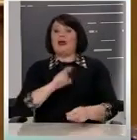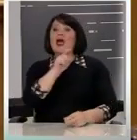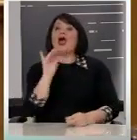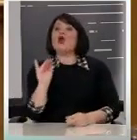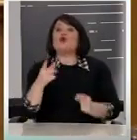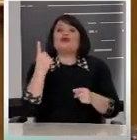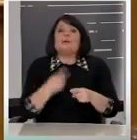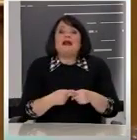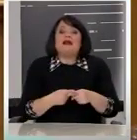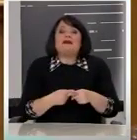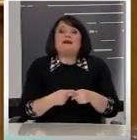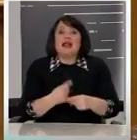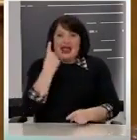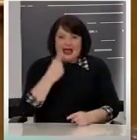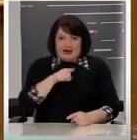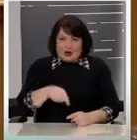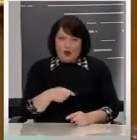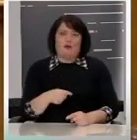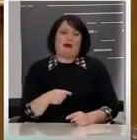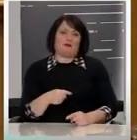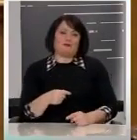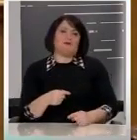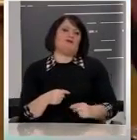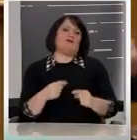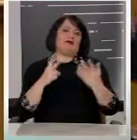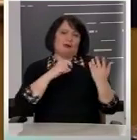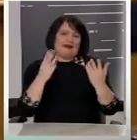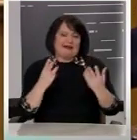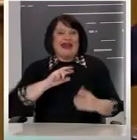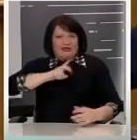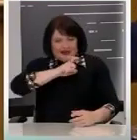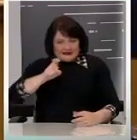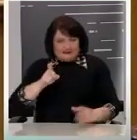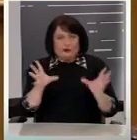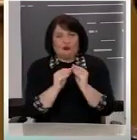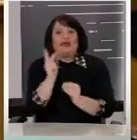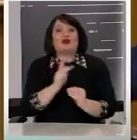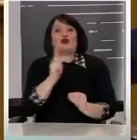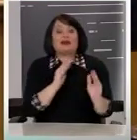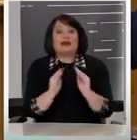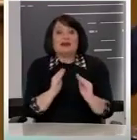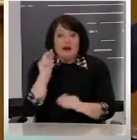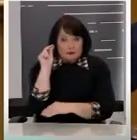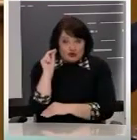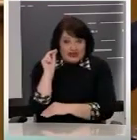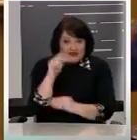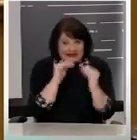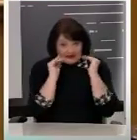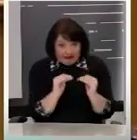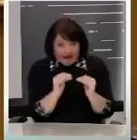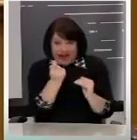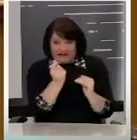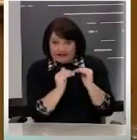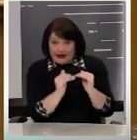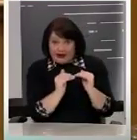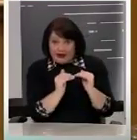απλή. Αυτά τα 1,83 δις για την κοινωνική πρόνοια, εσείς δεσμεύεστε ότι θα μείνει έτσι? Είναι